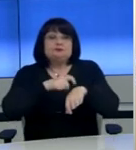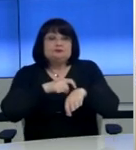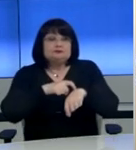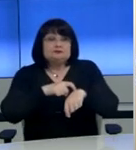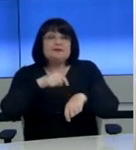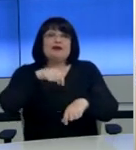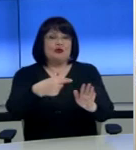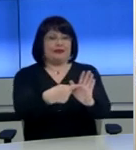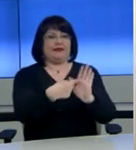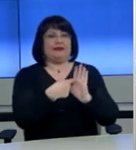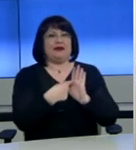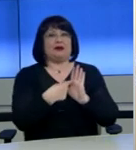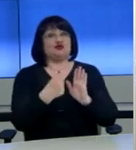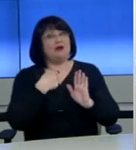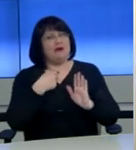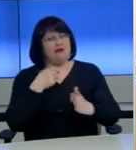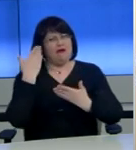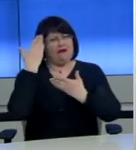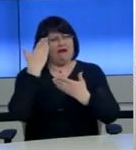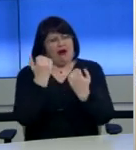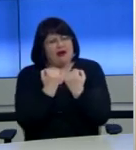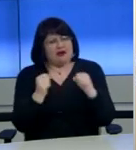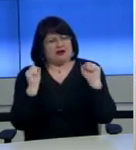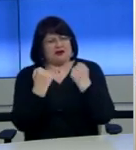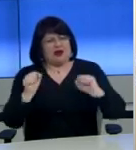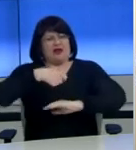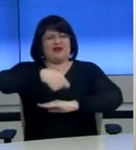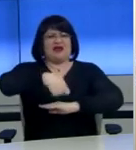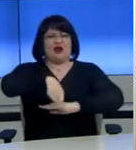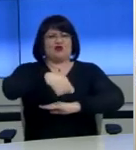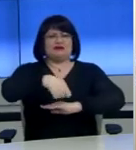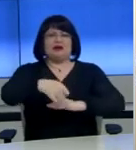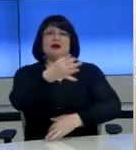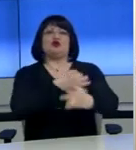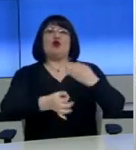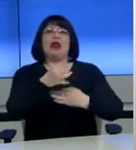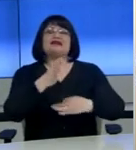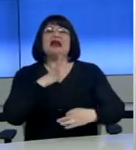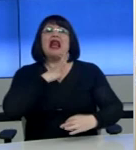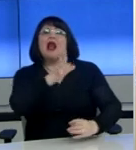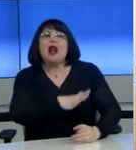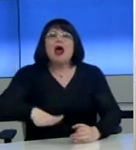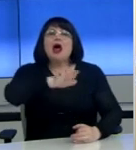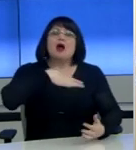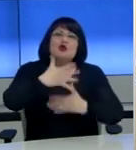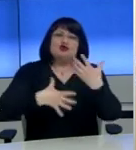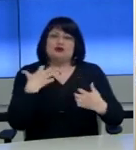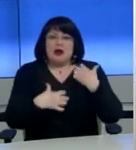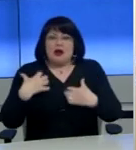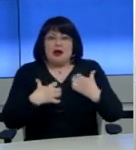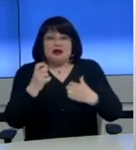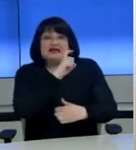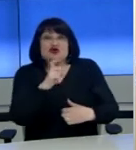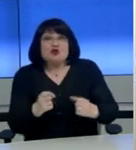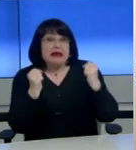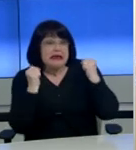εδώ παριστάνετε δήθεν τους τιμητές για την ανεξαρτησία της δικαιοσύνης και την ώρα που ο λαός μας βρίσκεται σε αυτή την περιπέτεια και αγωνιά για τη ζωή, την